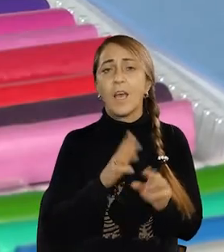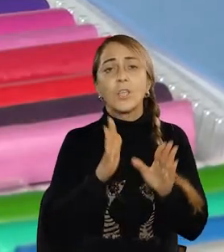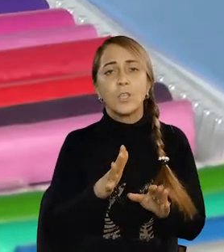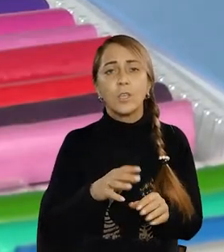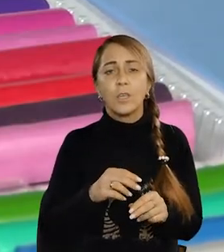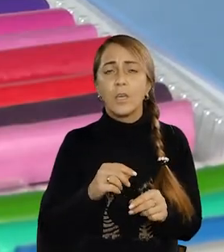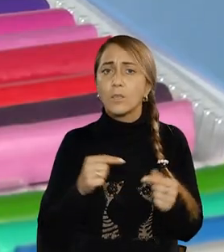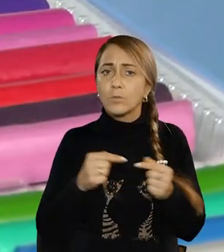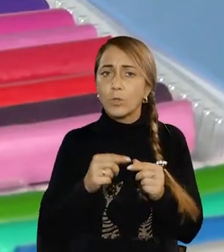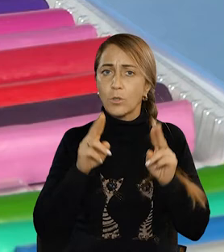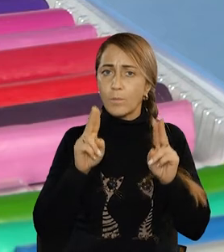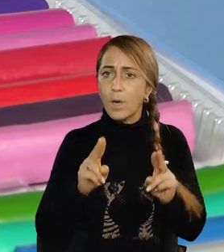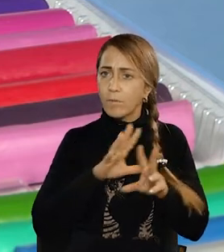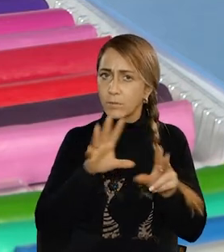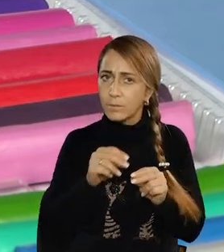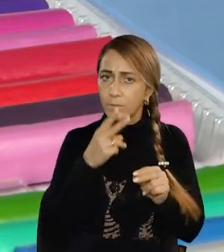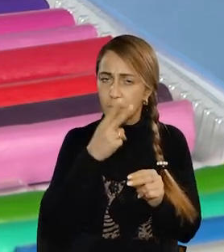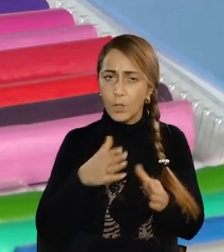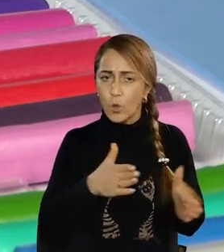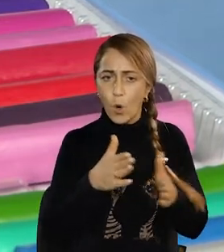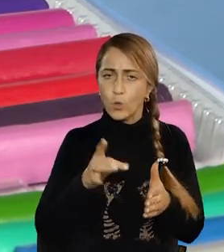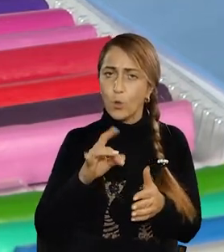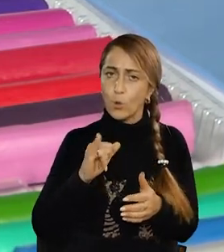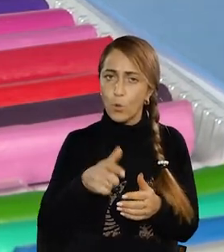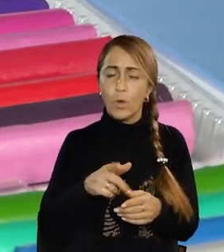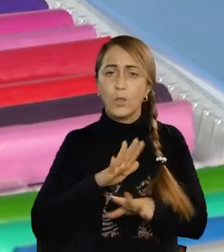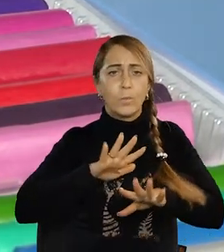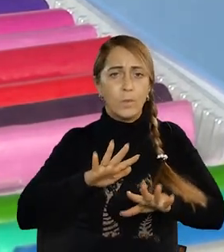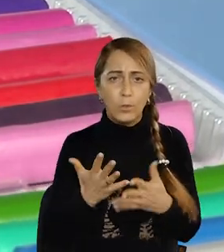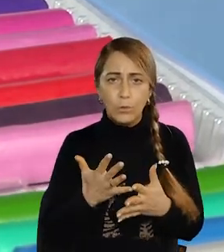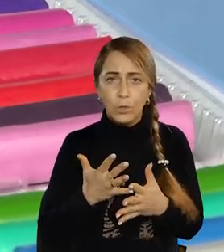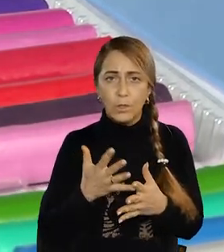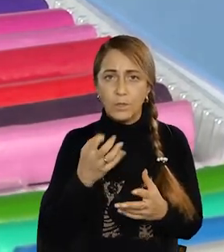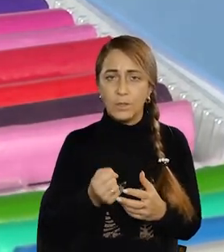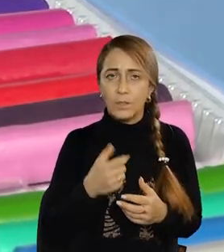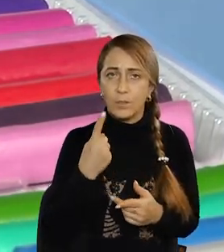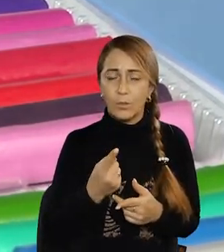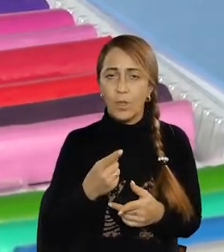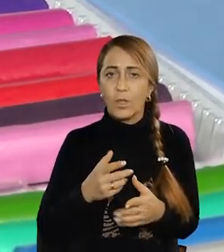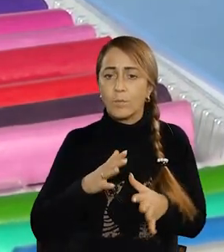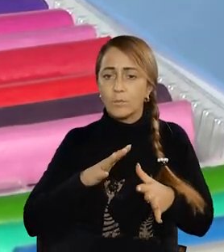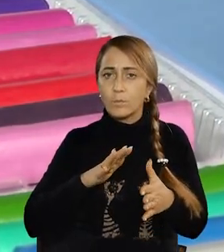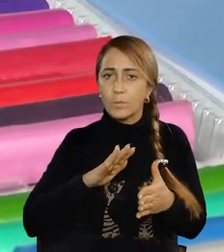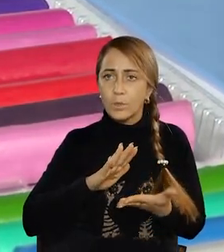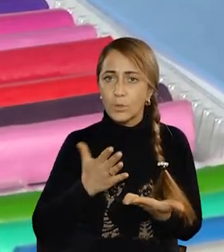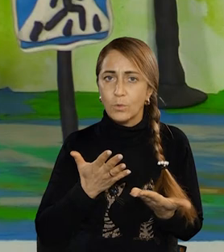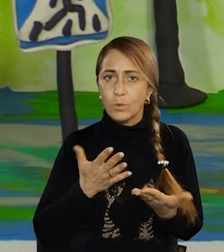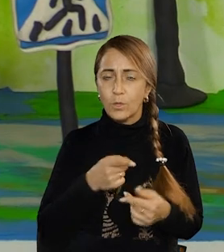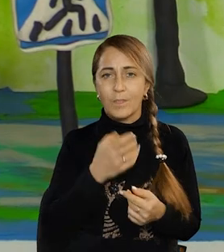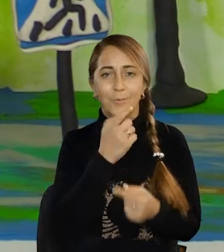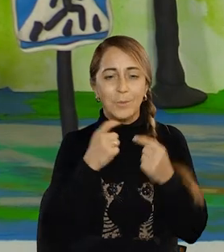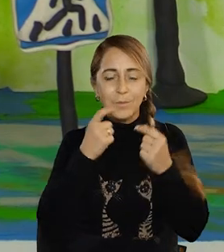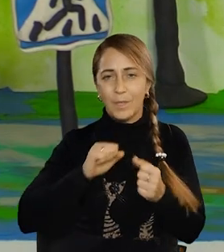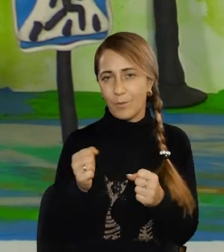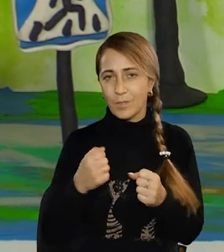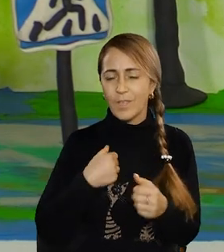маємо чітко дотримуватися всіх правил дорожнього руху, аби не трапилося іще якої пригоди», – усміхнувся товариш.